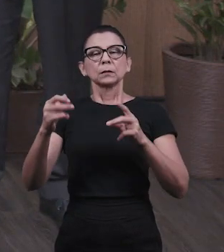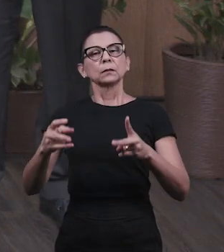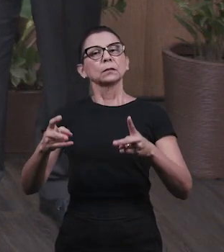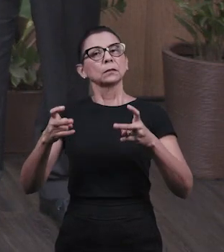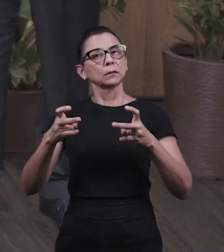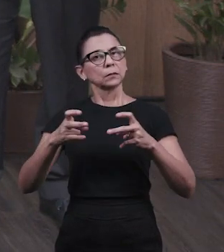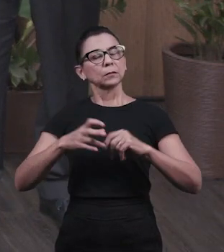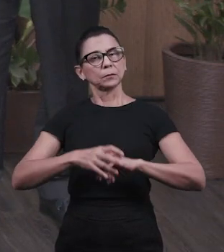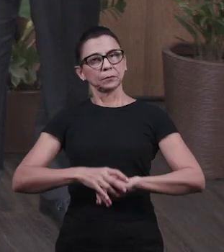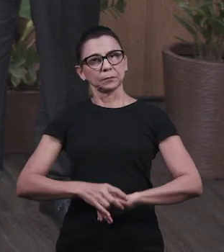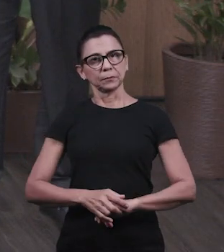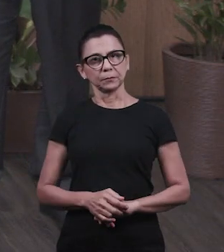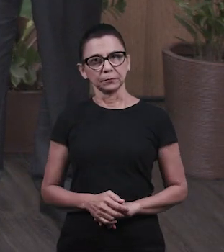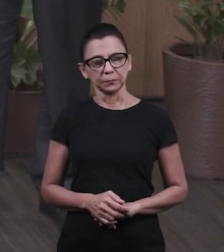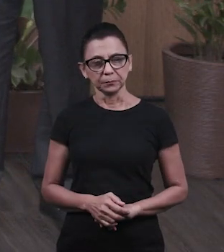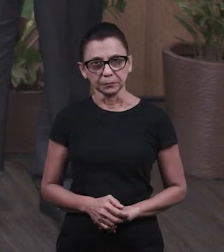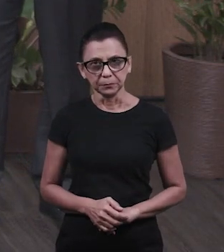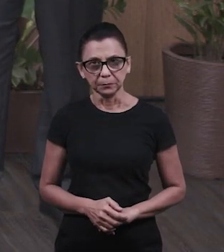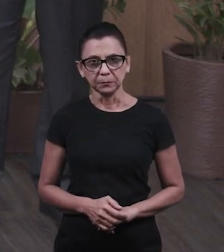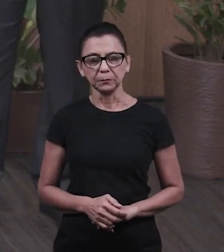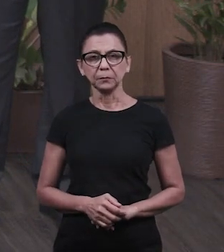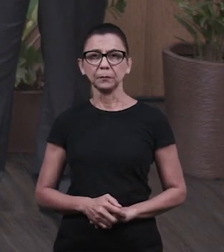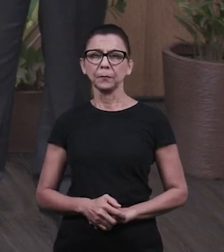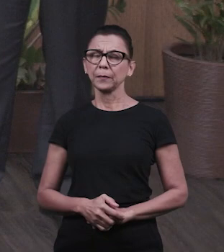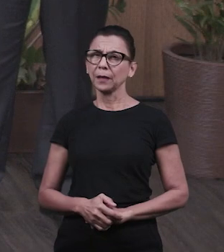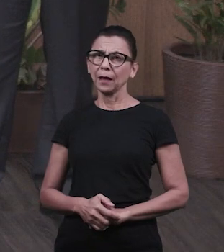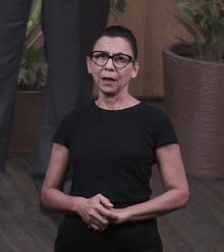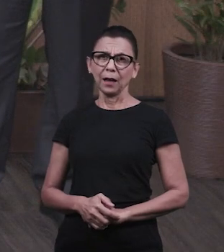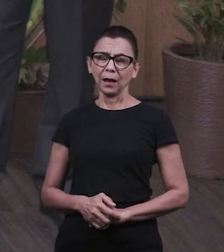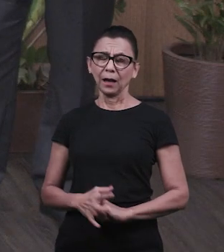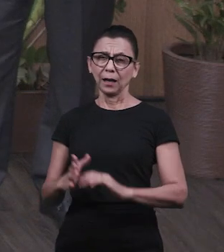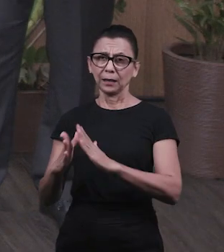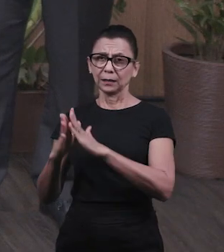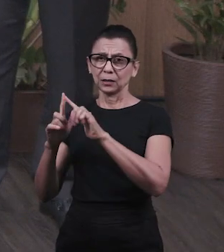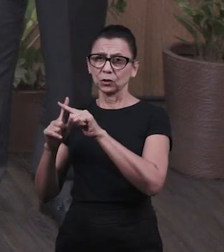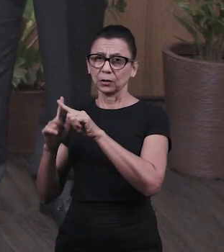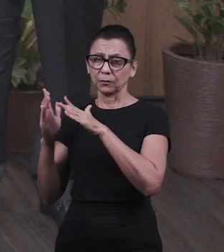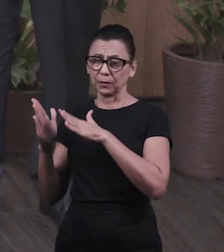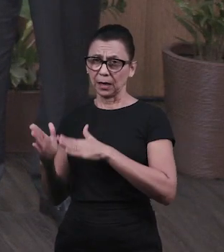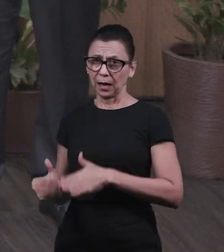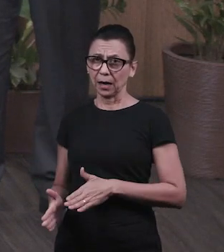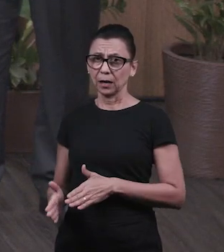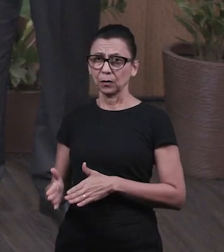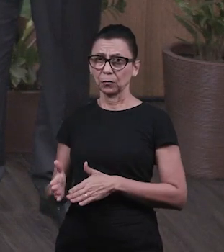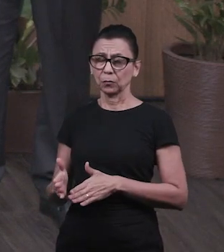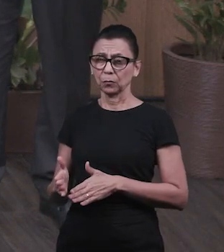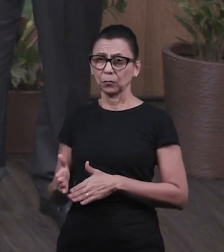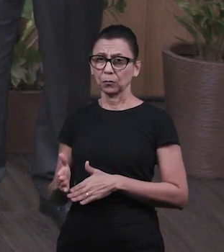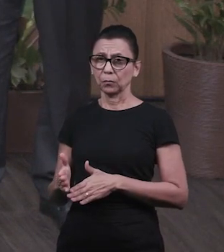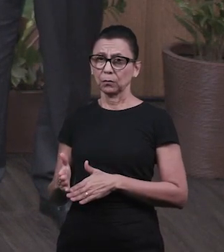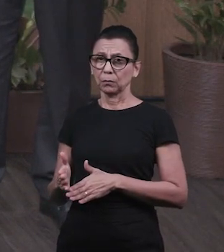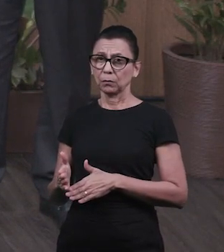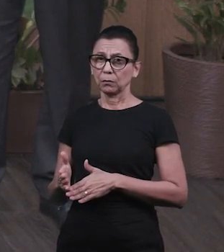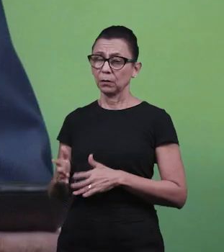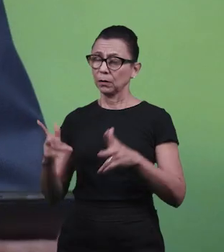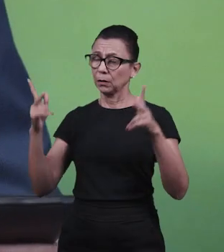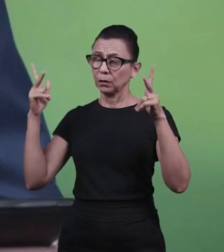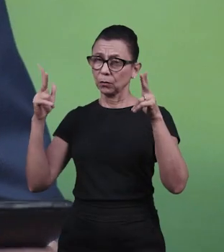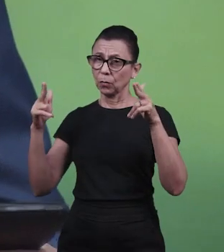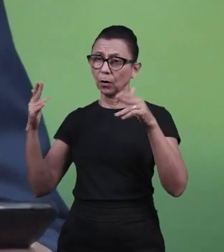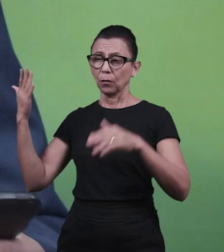есть направление для верной церкви, но то же самое, начиная с опресноков, с хлебов, без